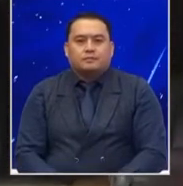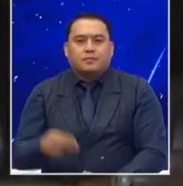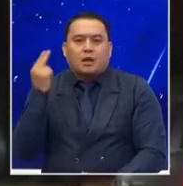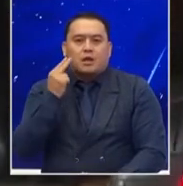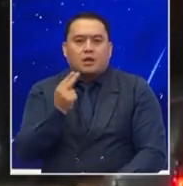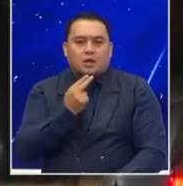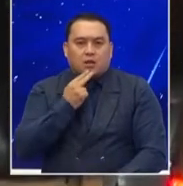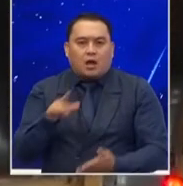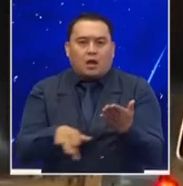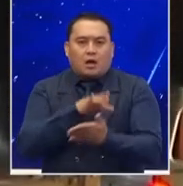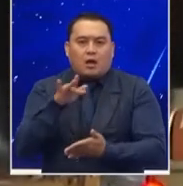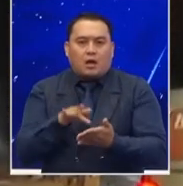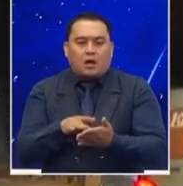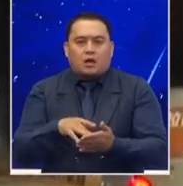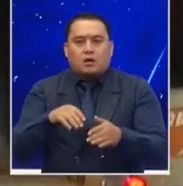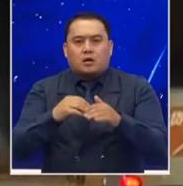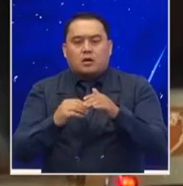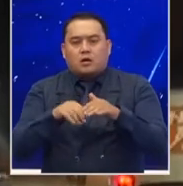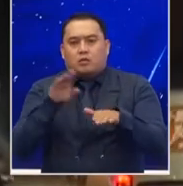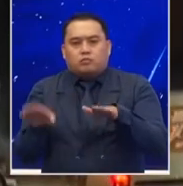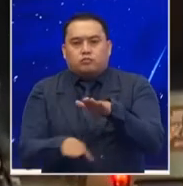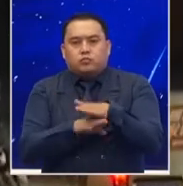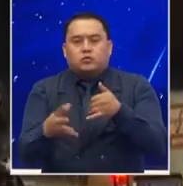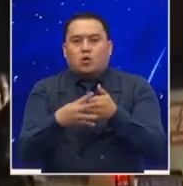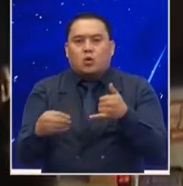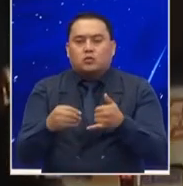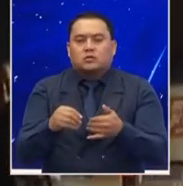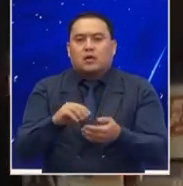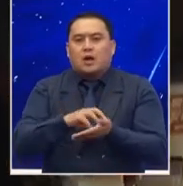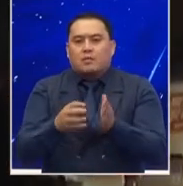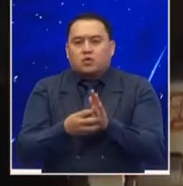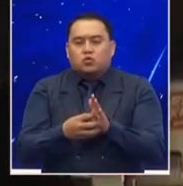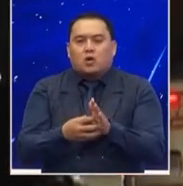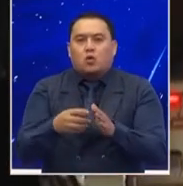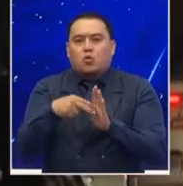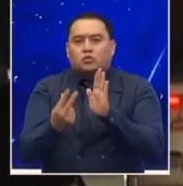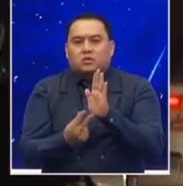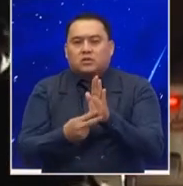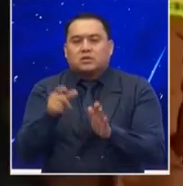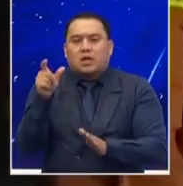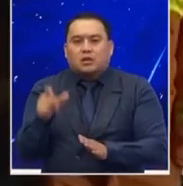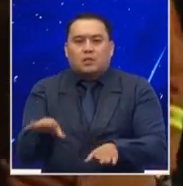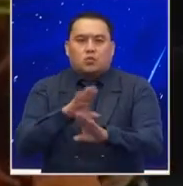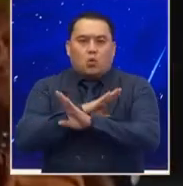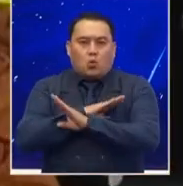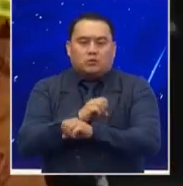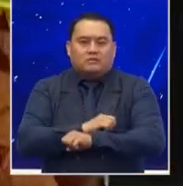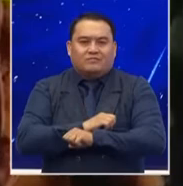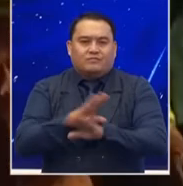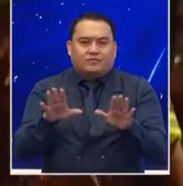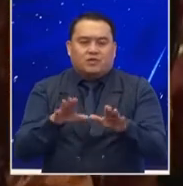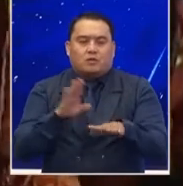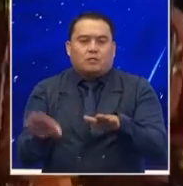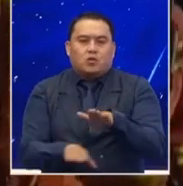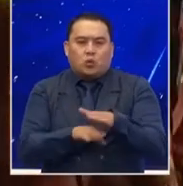Қытайдың Чунсин қаласындағы көмір шахтасында жарылыс болып 18 адам мерт болды. Оған жер астындағы көміртек тотығы деңгейінің күрт артуы себеп